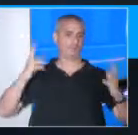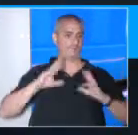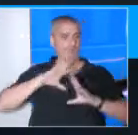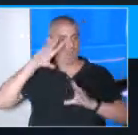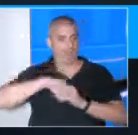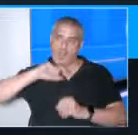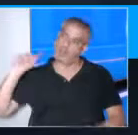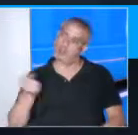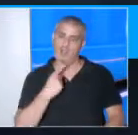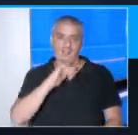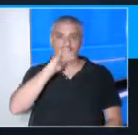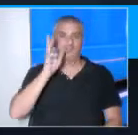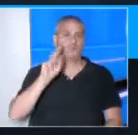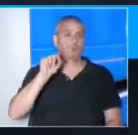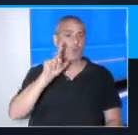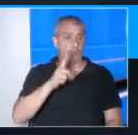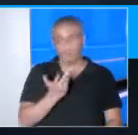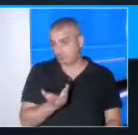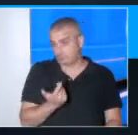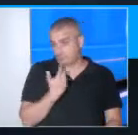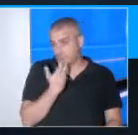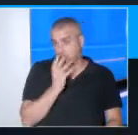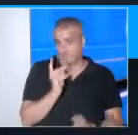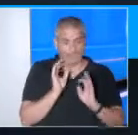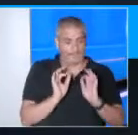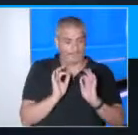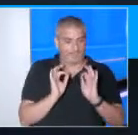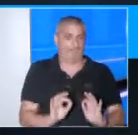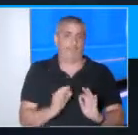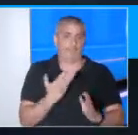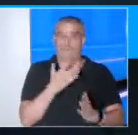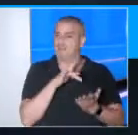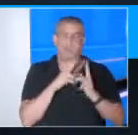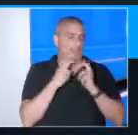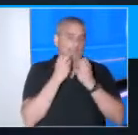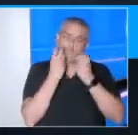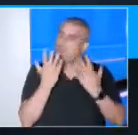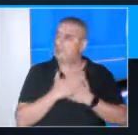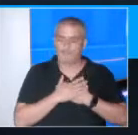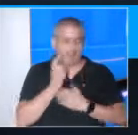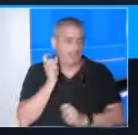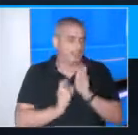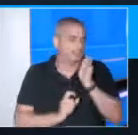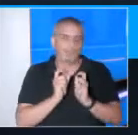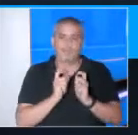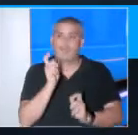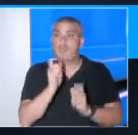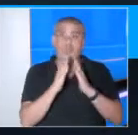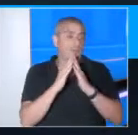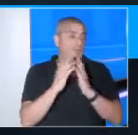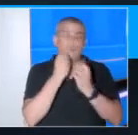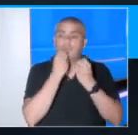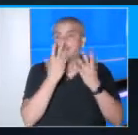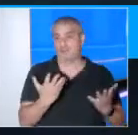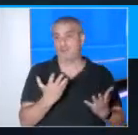והכללה. גבעת שמואל כמשל, וגם באופן אמיתי, היא עיר מדהימה, עם אזרחים ותושבים